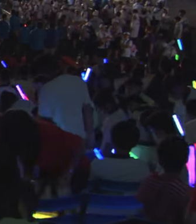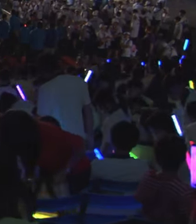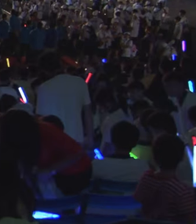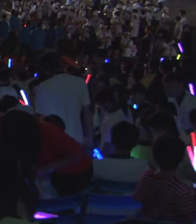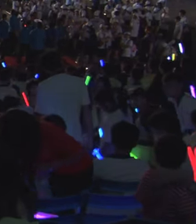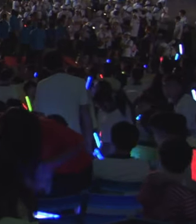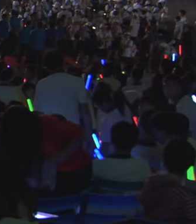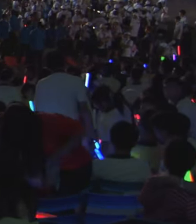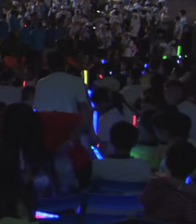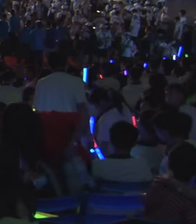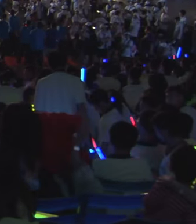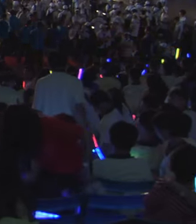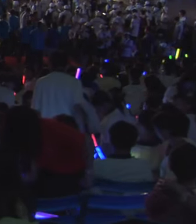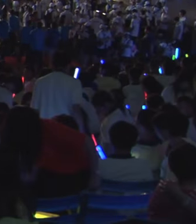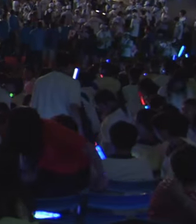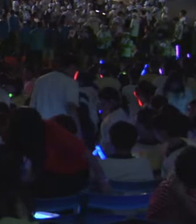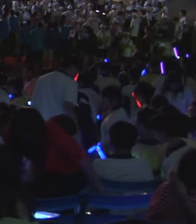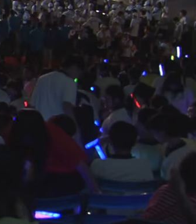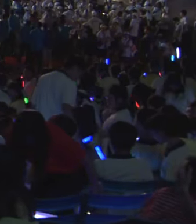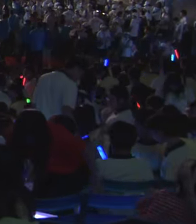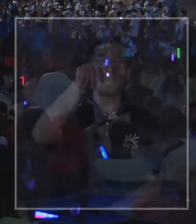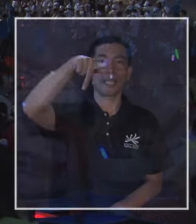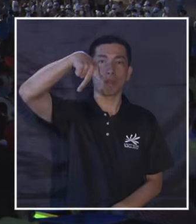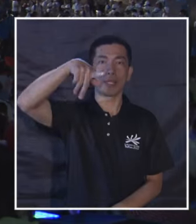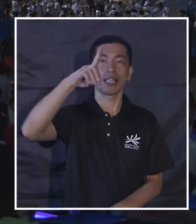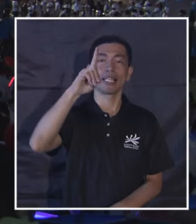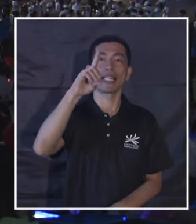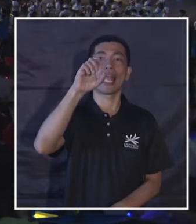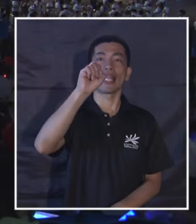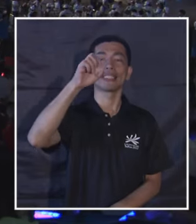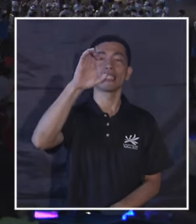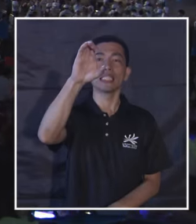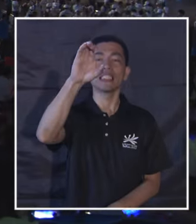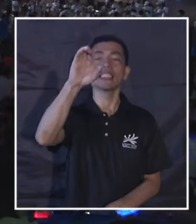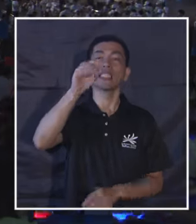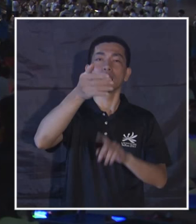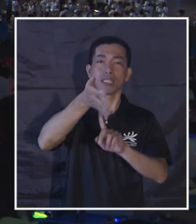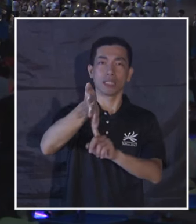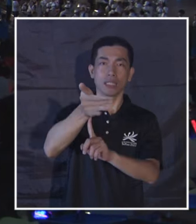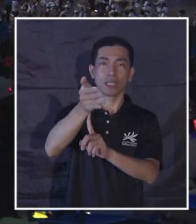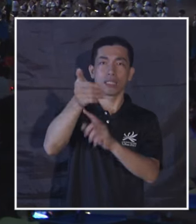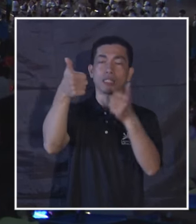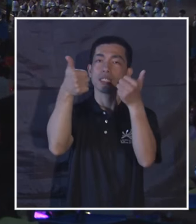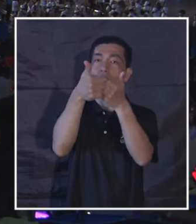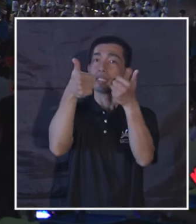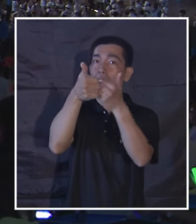亚太听障运动总会会旗，